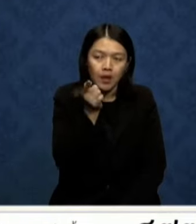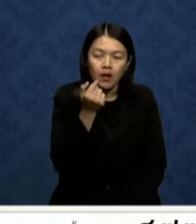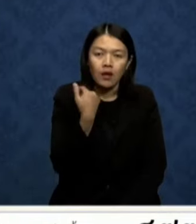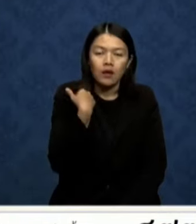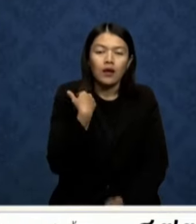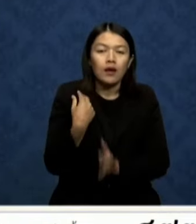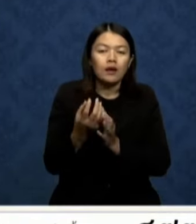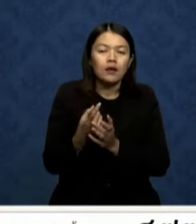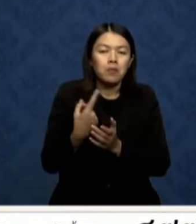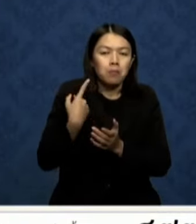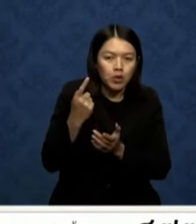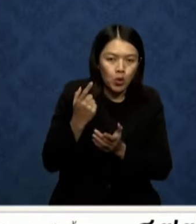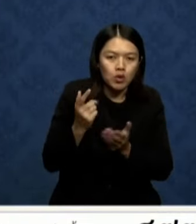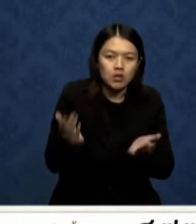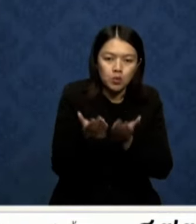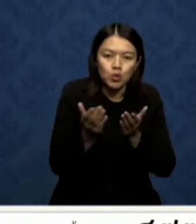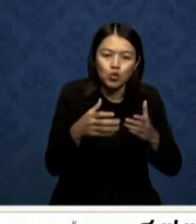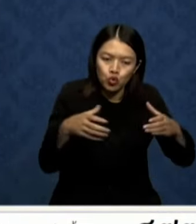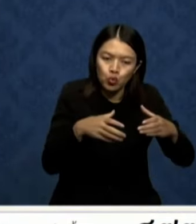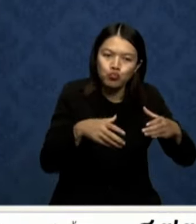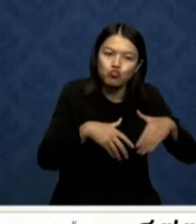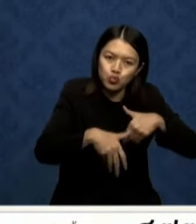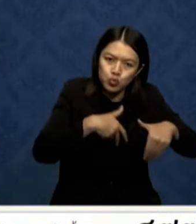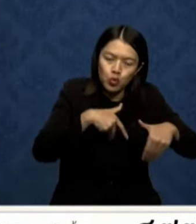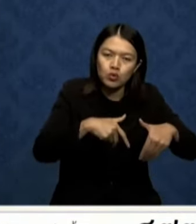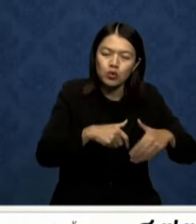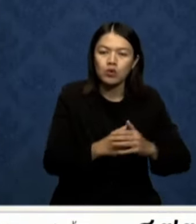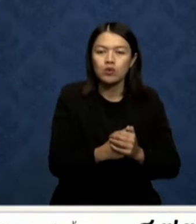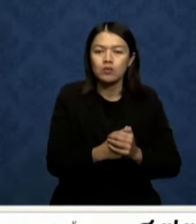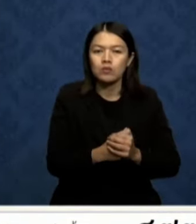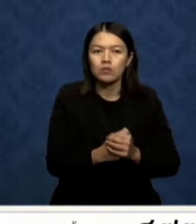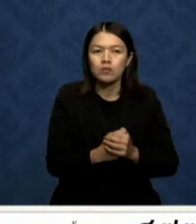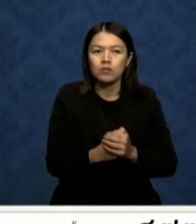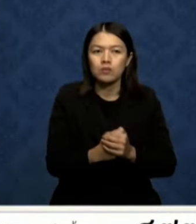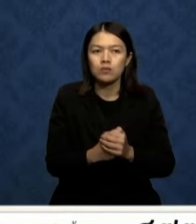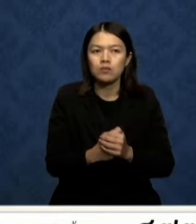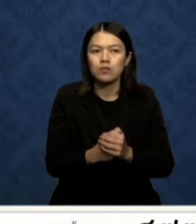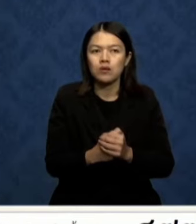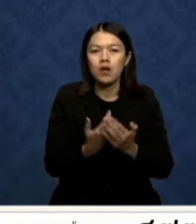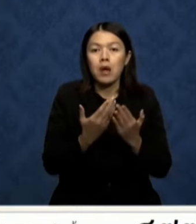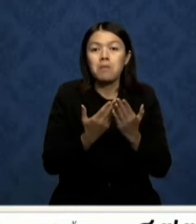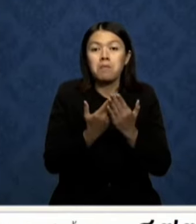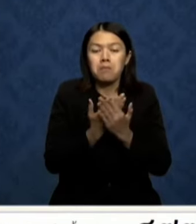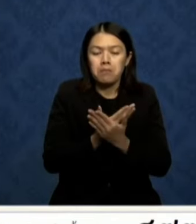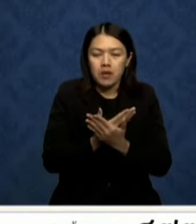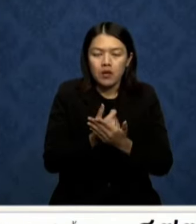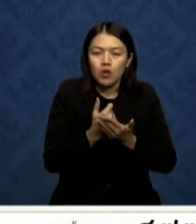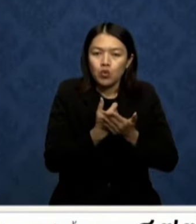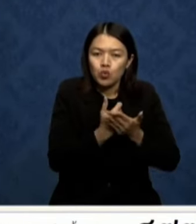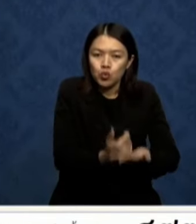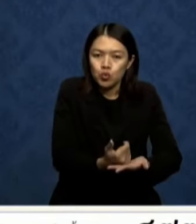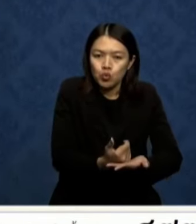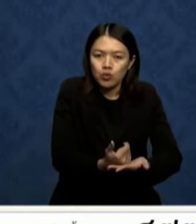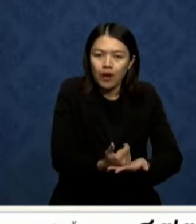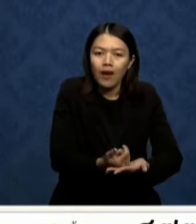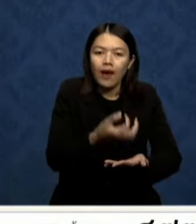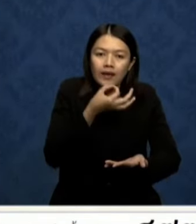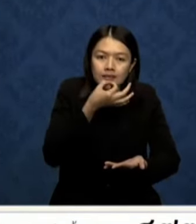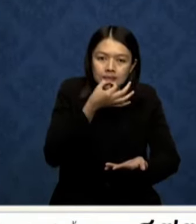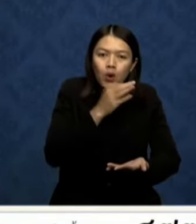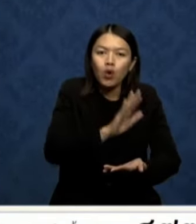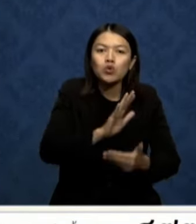จะไปสนับสนุนกลุ่มวิสาหกิจชุมชนในเรื่องของการเปลี่ยนไปทางเรื่องของบรรเทาค่าครองชีพของประ